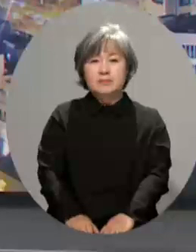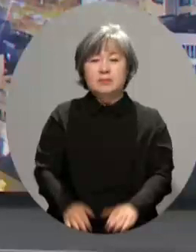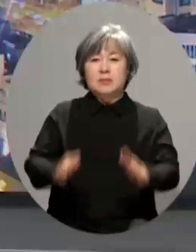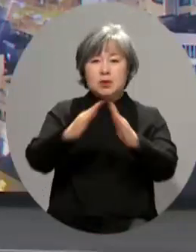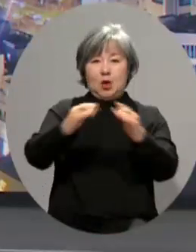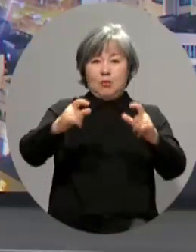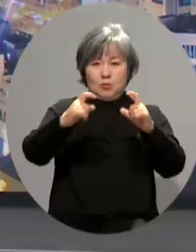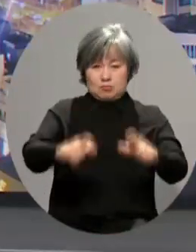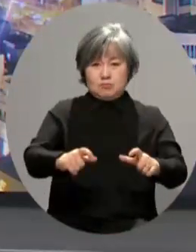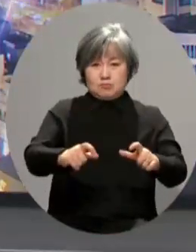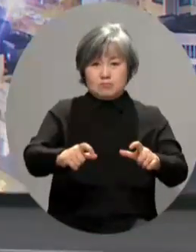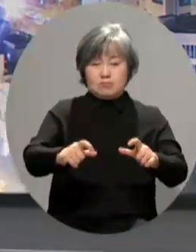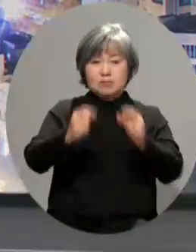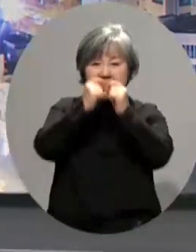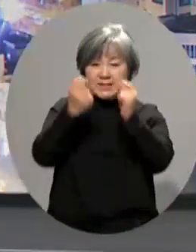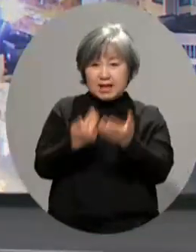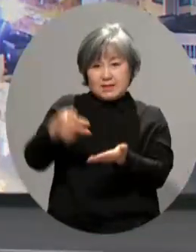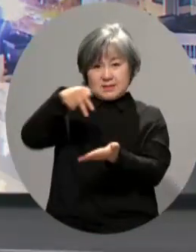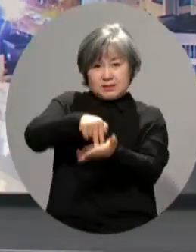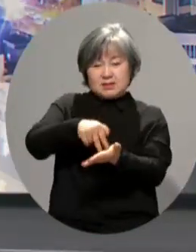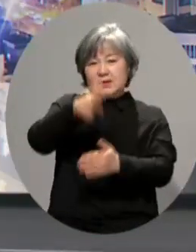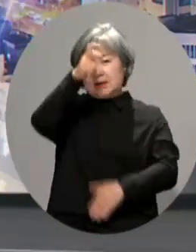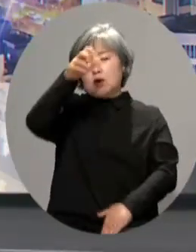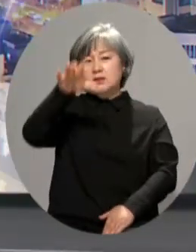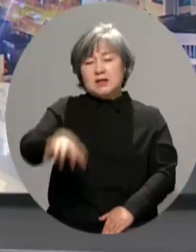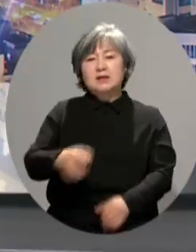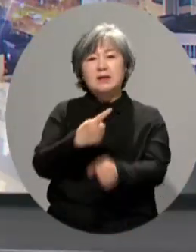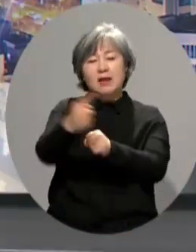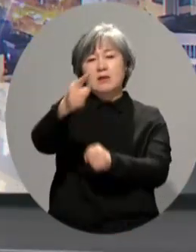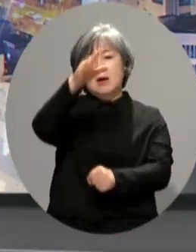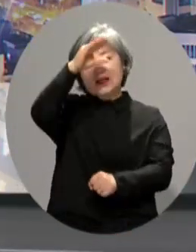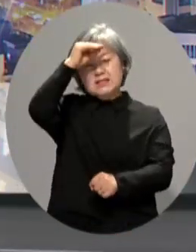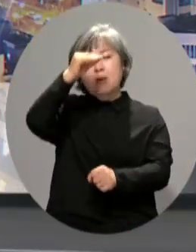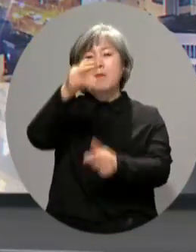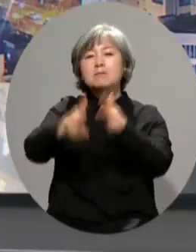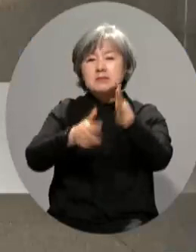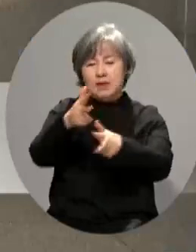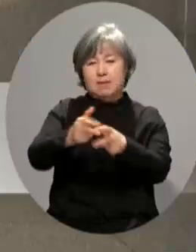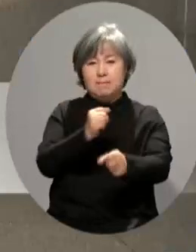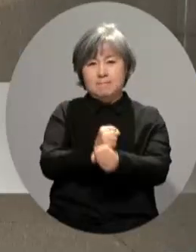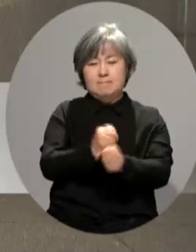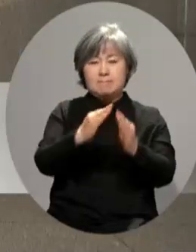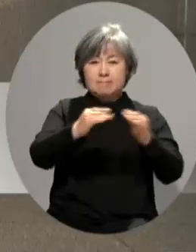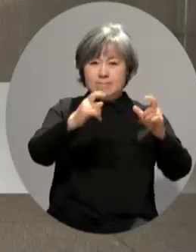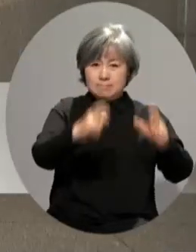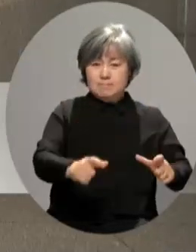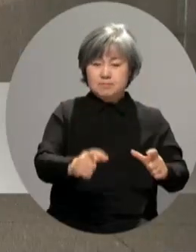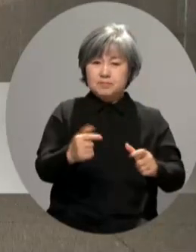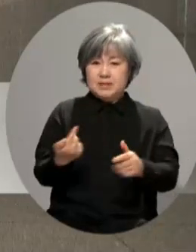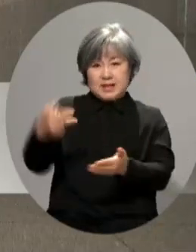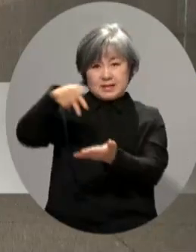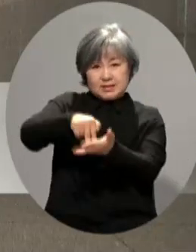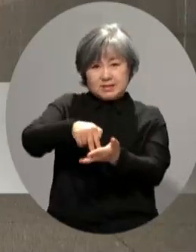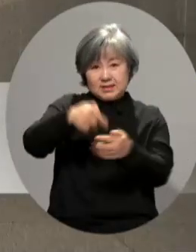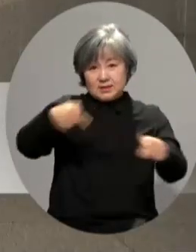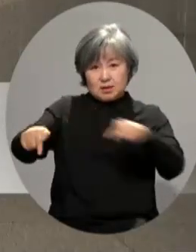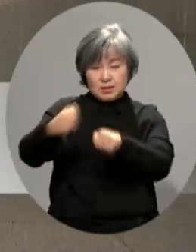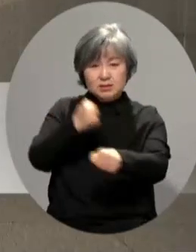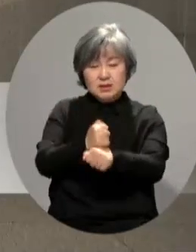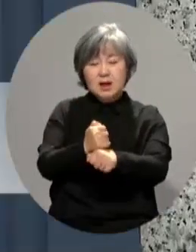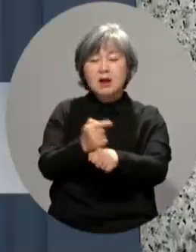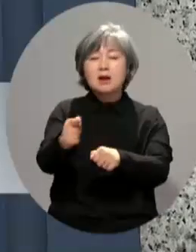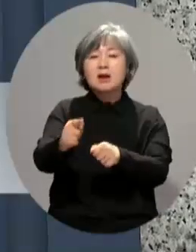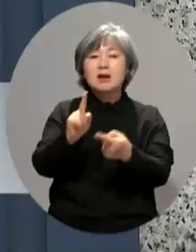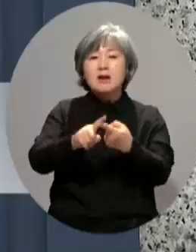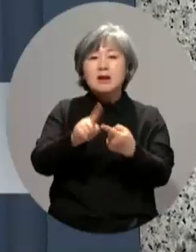전북형 자체 경찰제가 내년 시범사업을 앞두고 있습니다 전라북도 자치경찰 위원회가 발표한